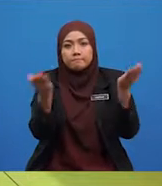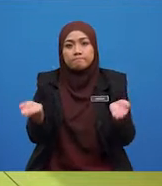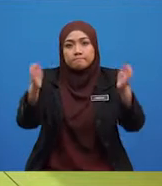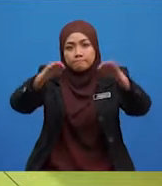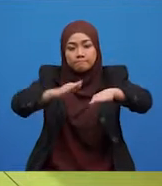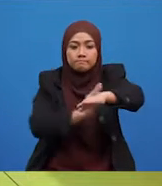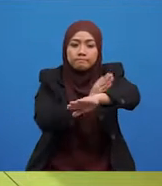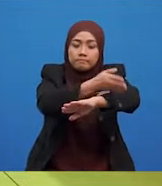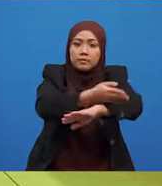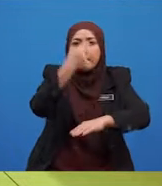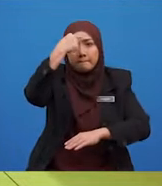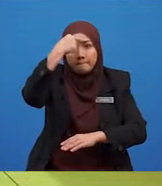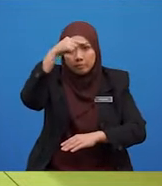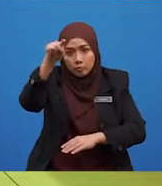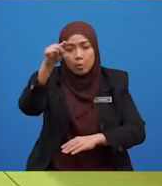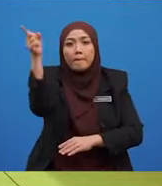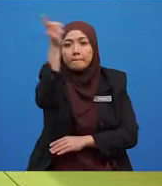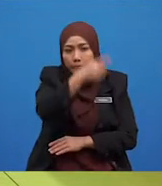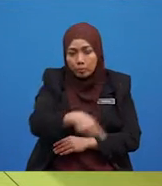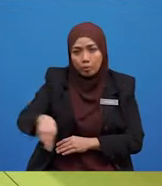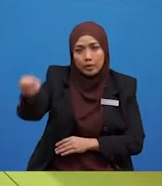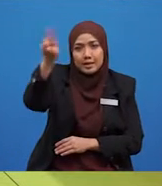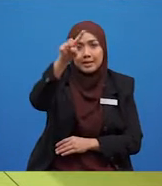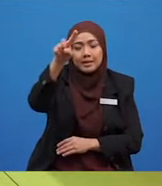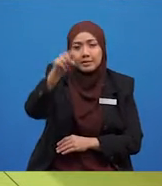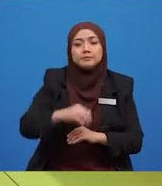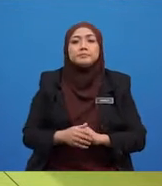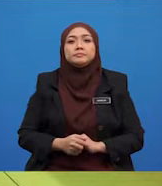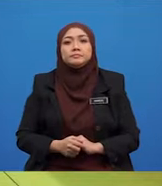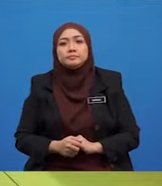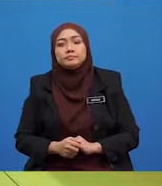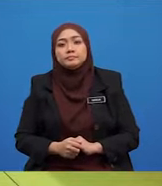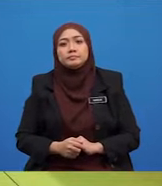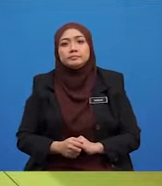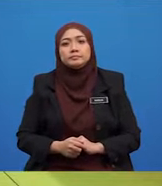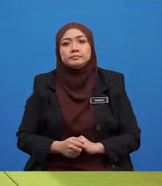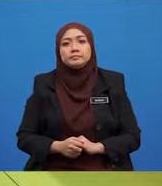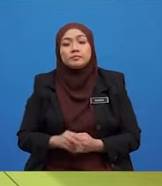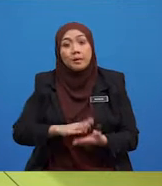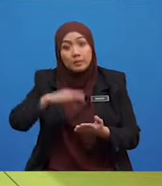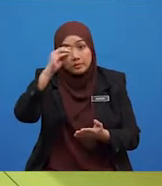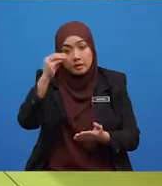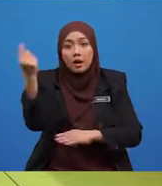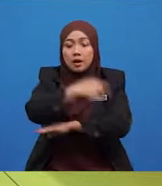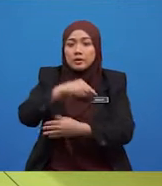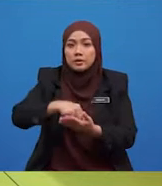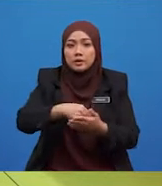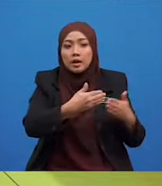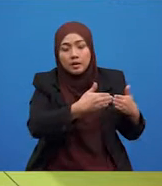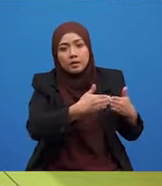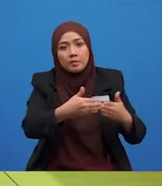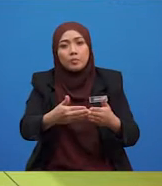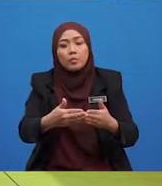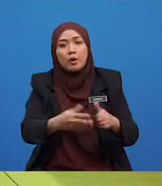perentas bagi bulatan. Pembelajaran hari ini akan diteruskan lagi dengan contoh